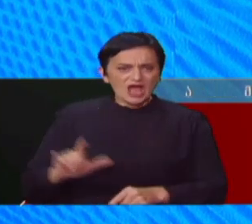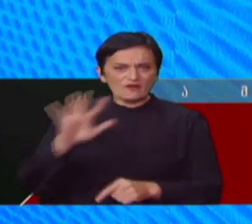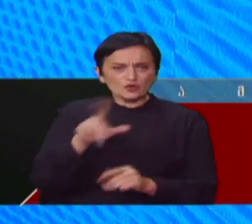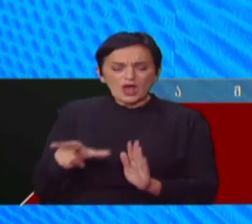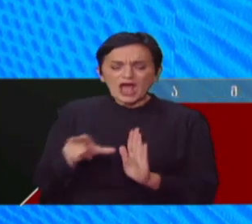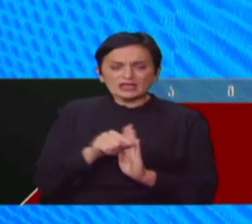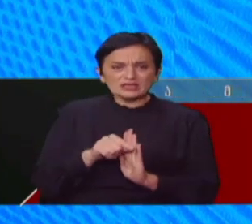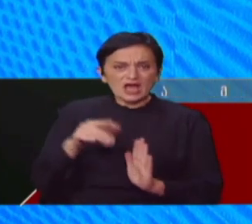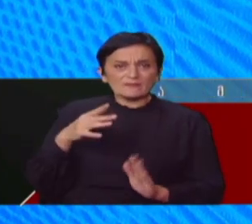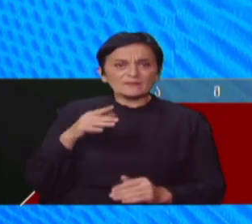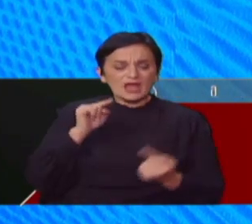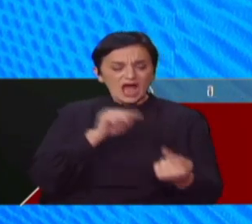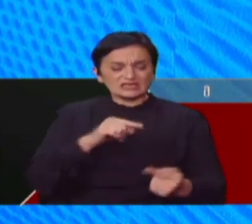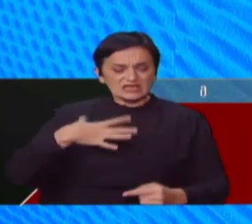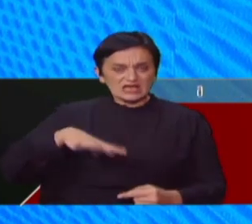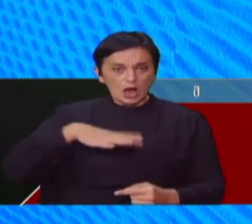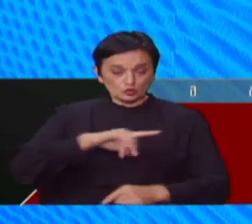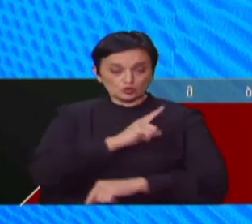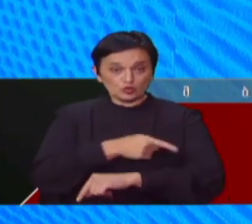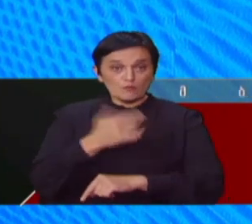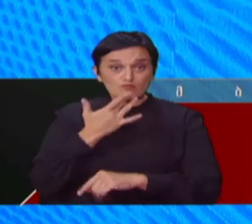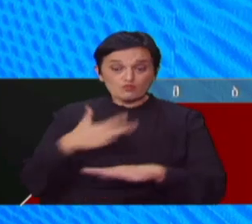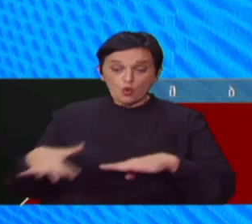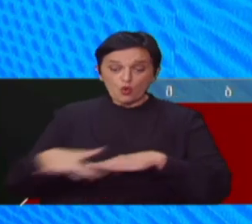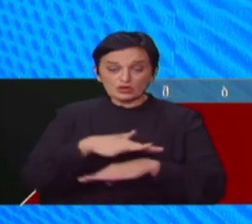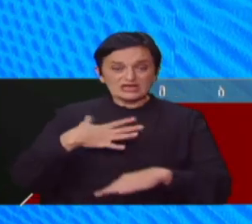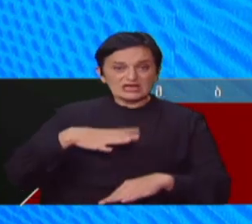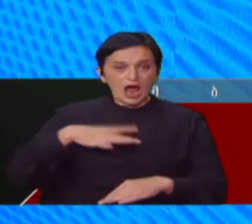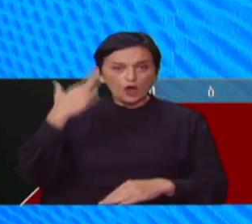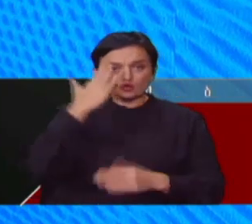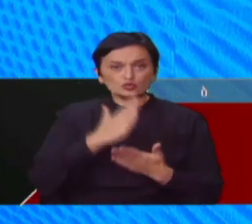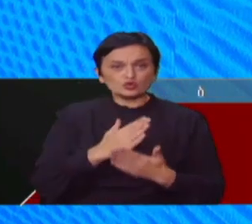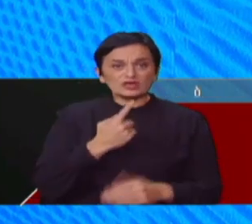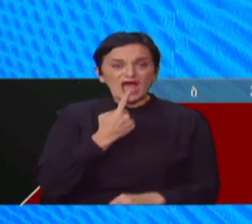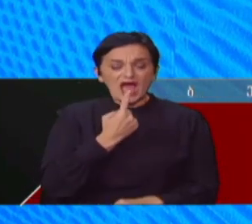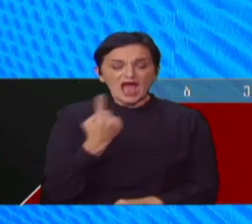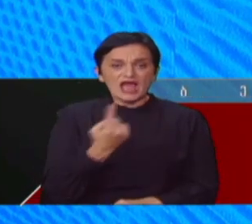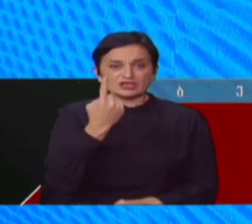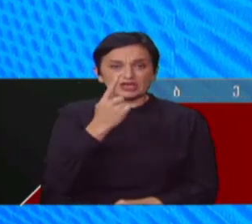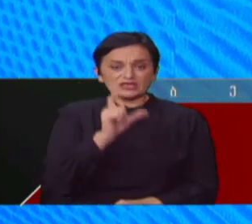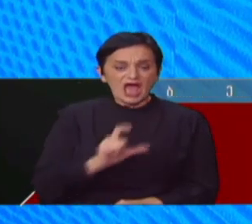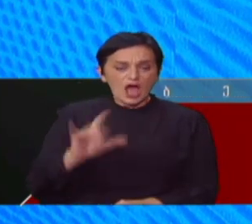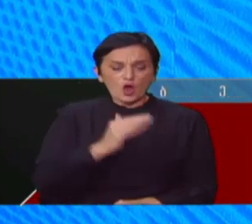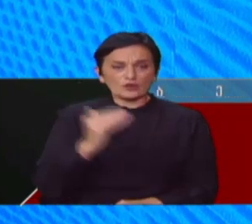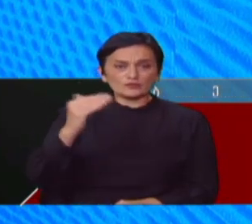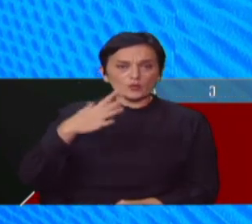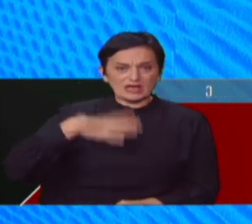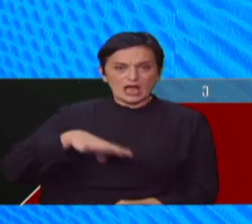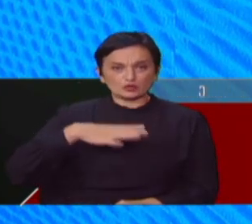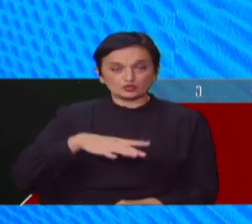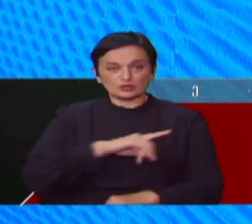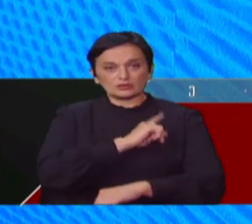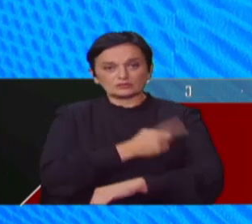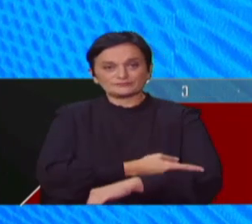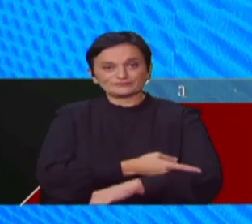ერთად ყველაზე ანტიქართული ძალა და ამ პოლიტიკურ სპექტში ქართული ოცნება არის ერთადერთი პროევროპული და ქართული